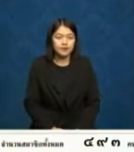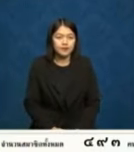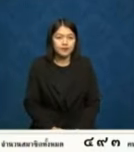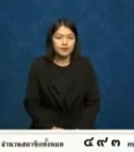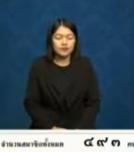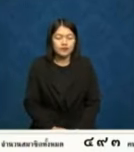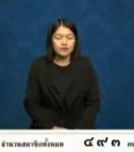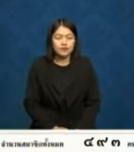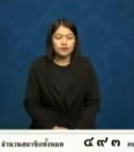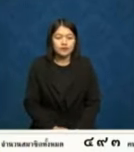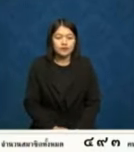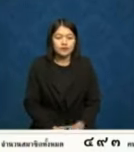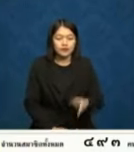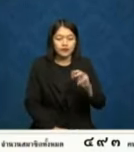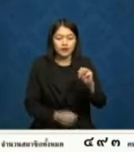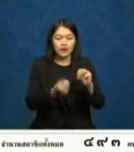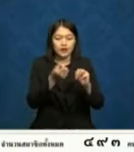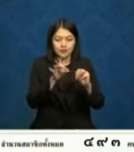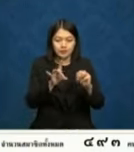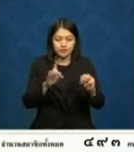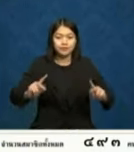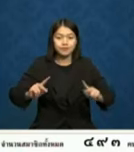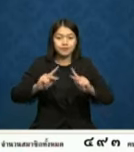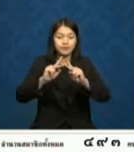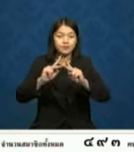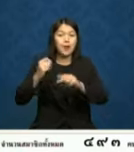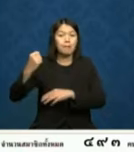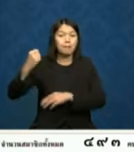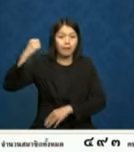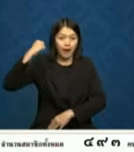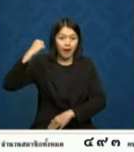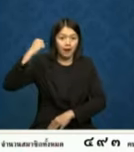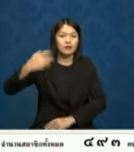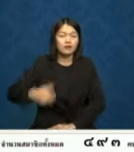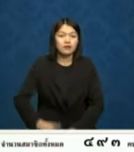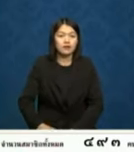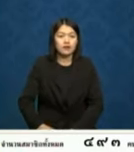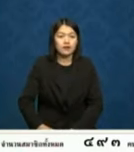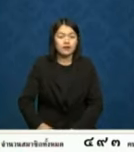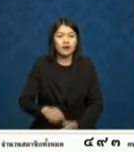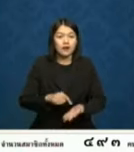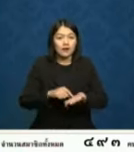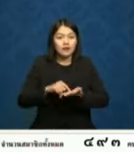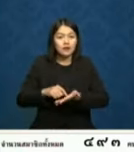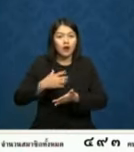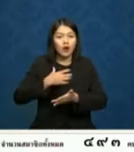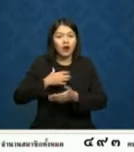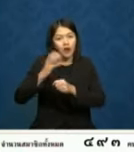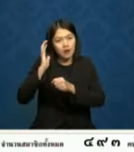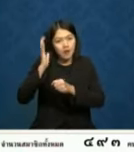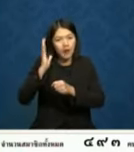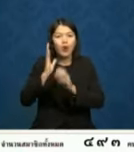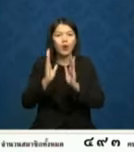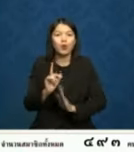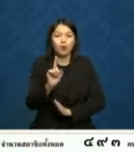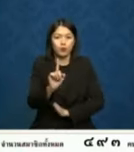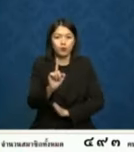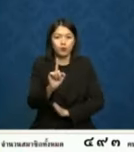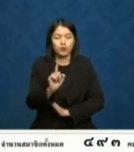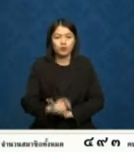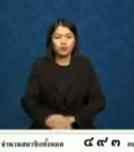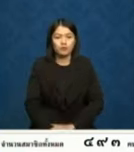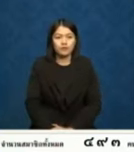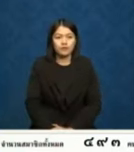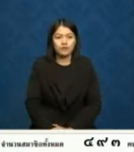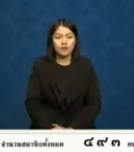เป็นมาตราที่ 18กระทรวงพลังงานครับมีผู้ยื่นความจรงจะขออภิปรายเพียงท่านเดียวนะครับเพราะฉะนั้นท่าน